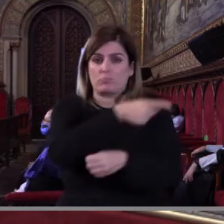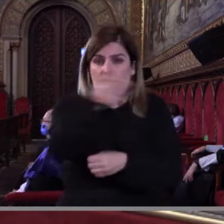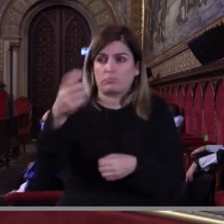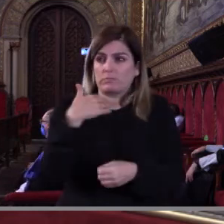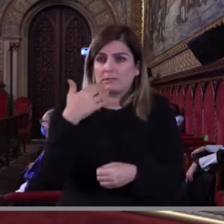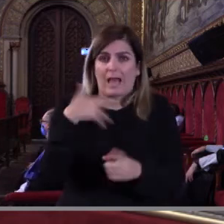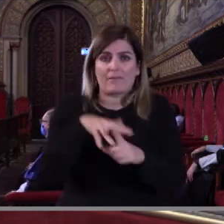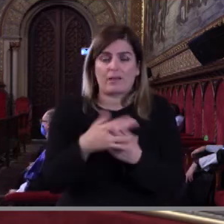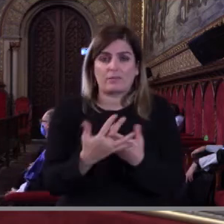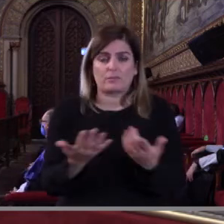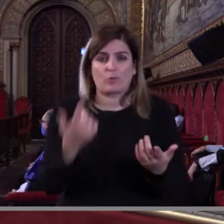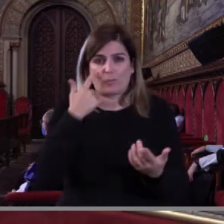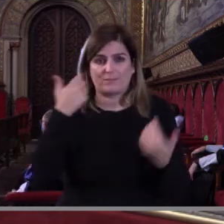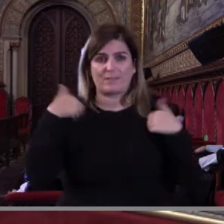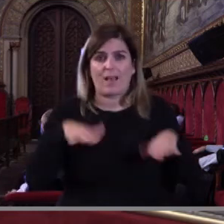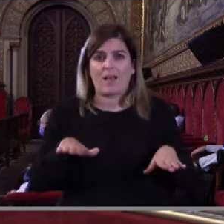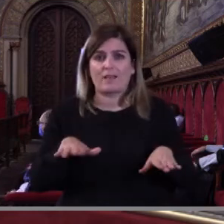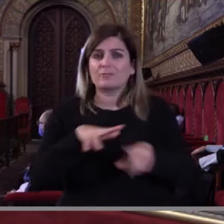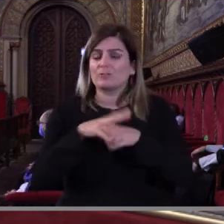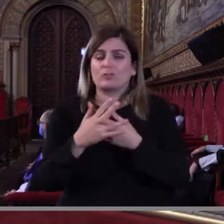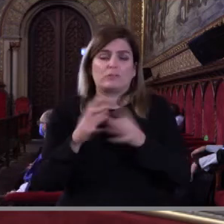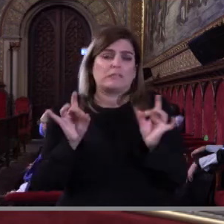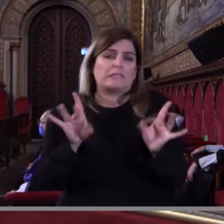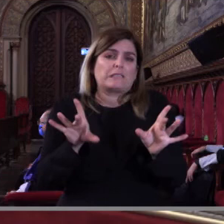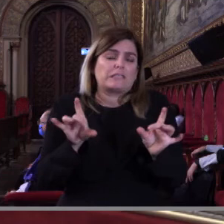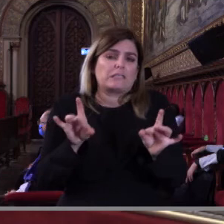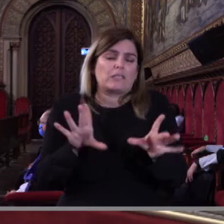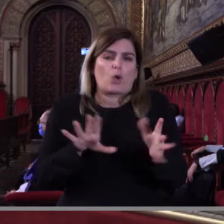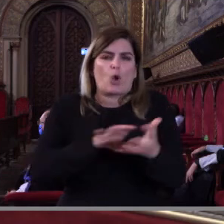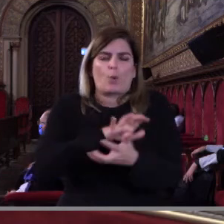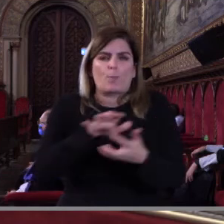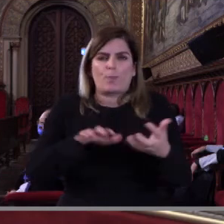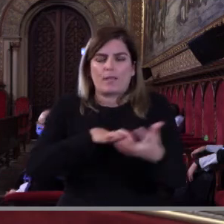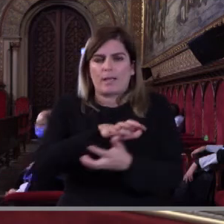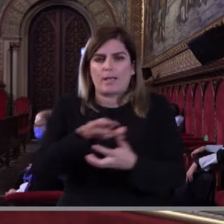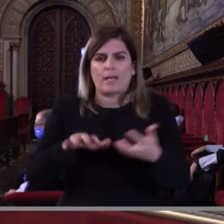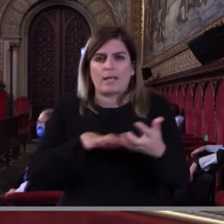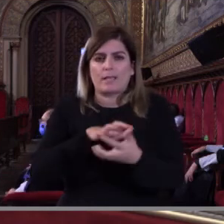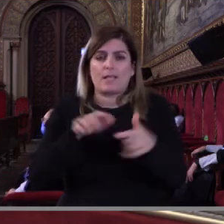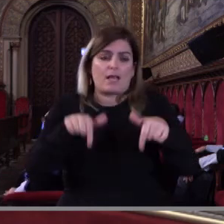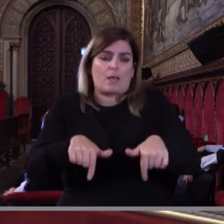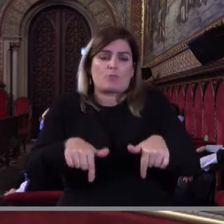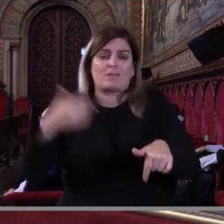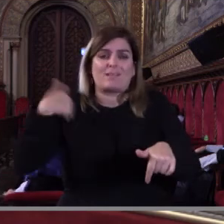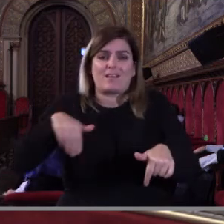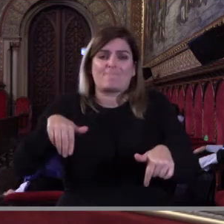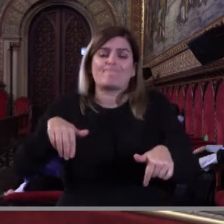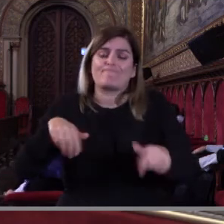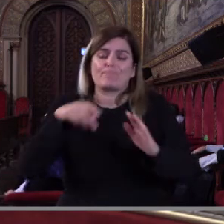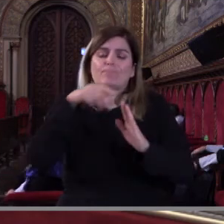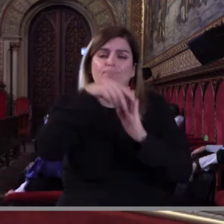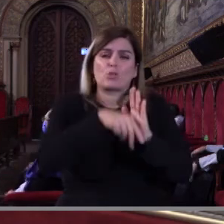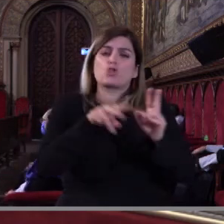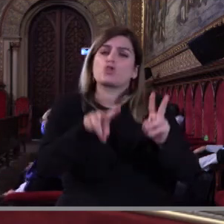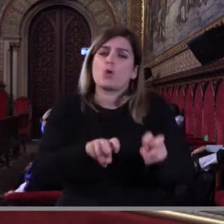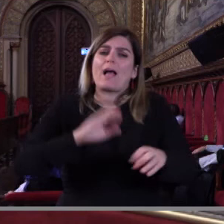saben, la situació és molt complicada i avui hem pres unes mesures que afecten el sector de